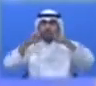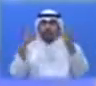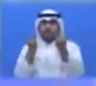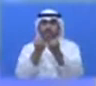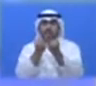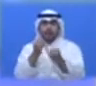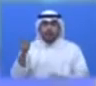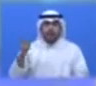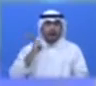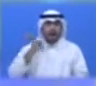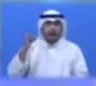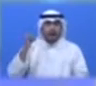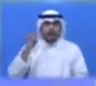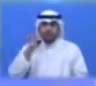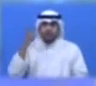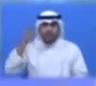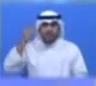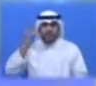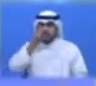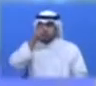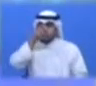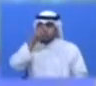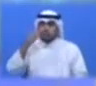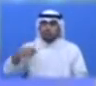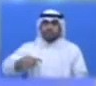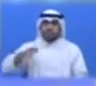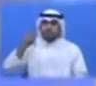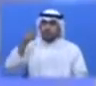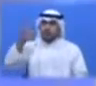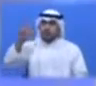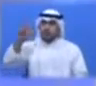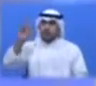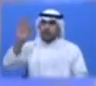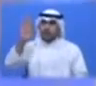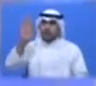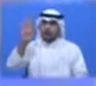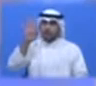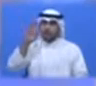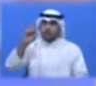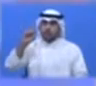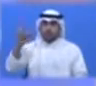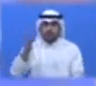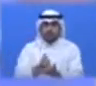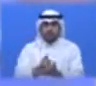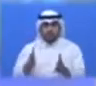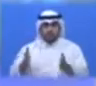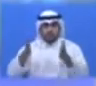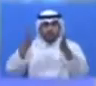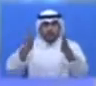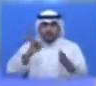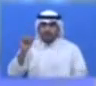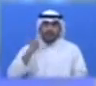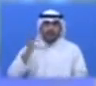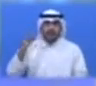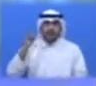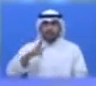للتربية والثقافة والعلوم أليكسو العمالة الفائزة بالمراكز الثلاثة الأولى للدورة الثانية للجائزة العربية للتراث